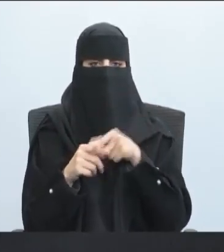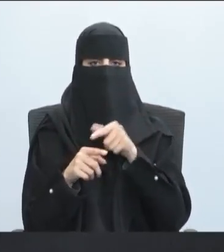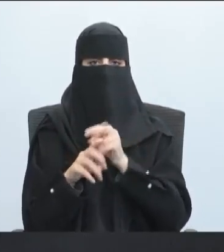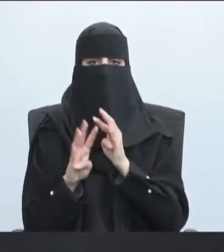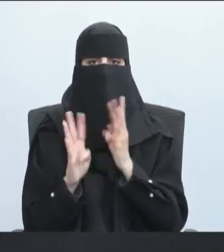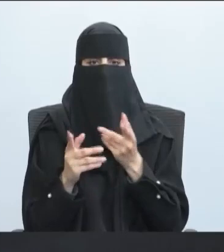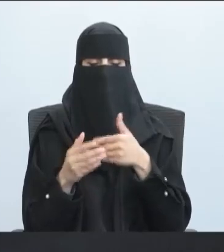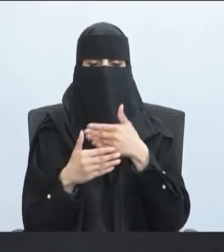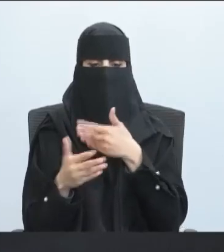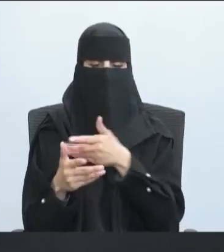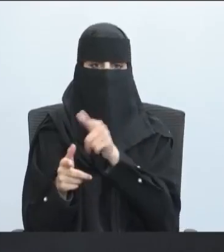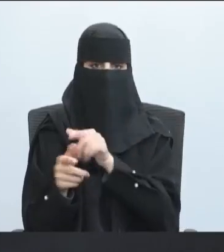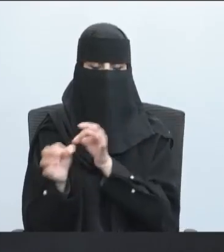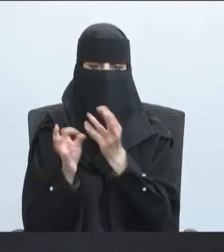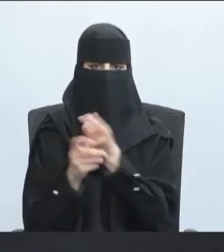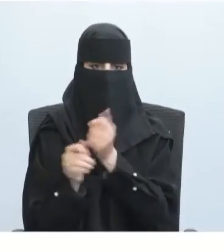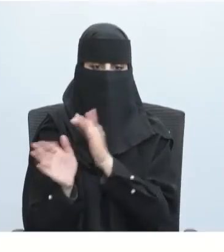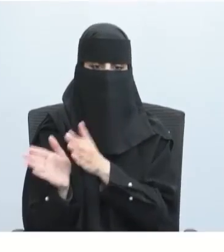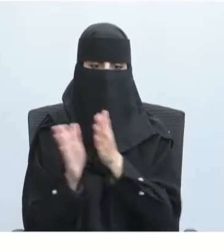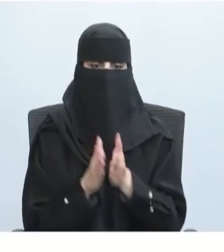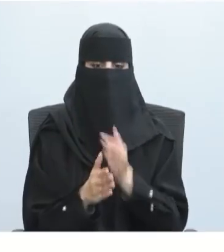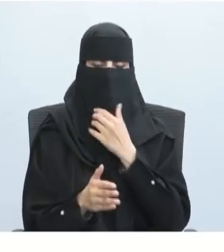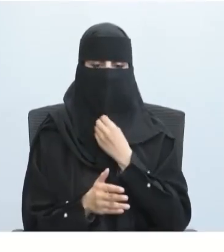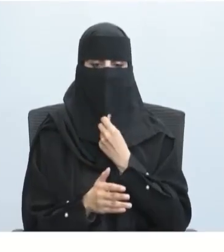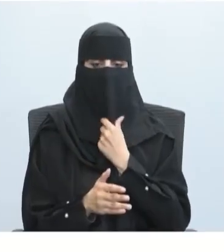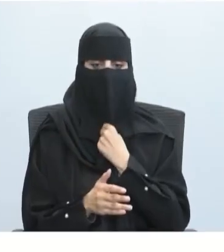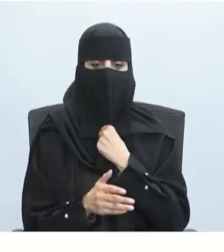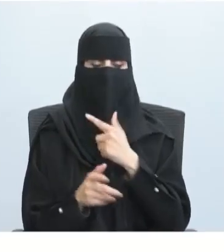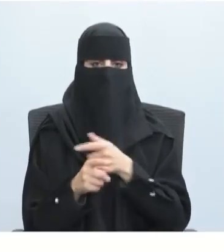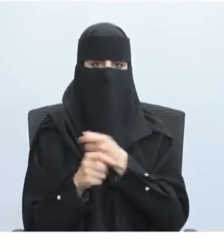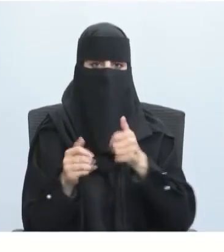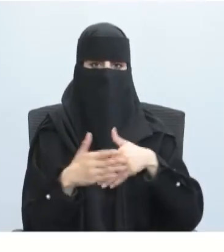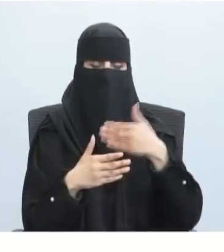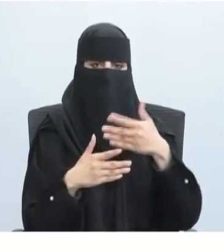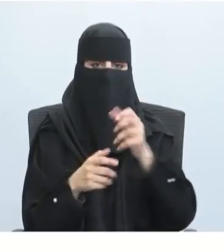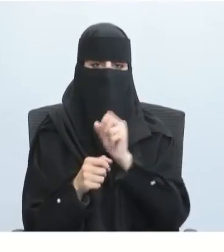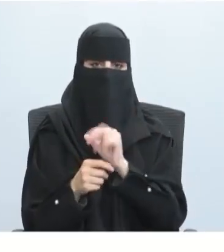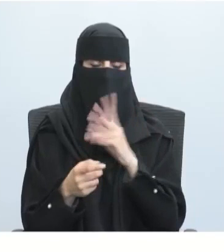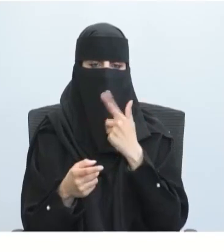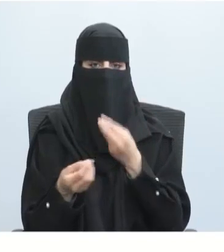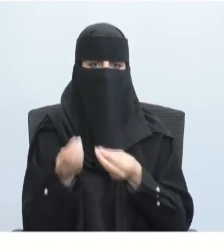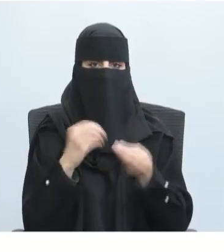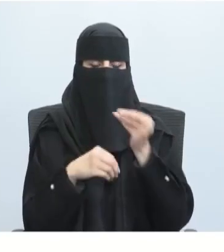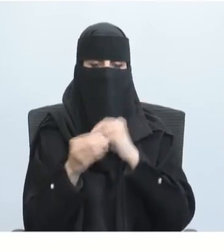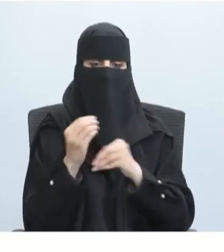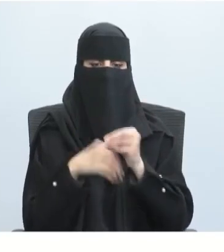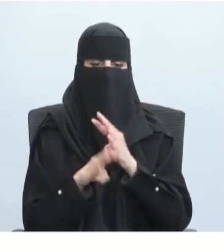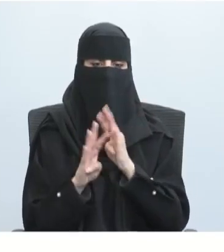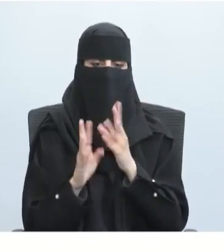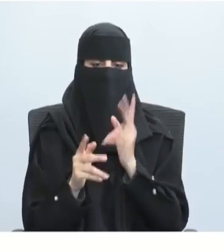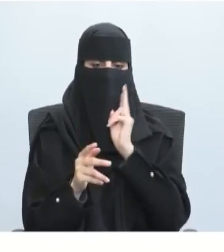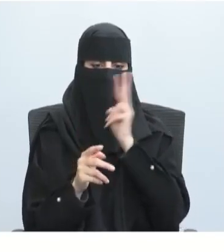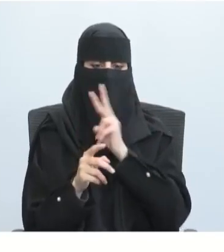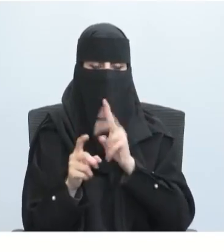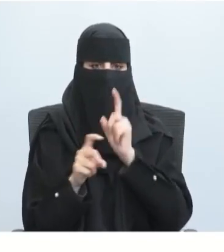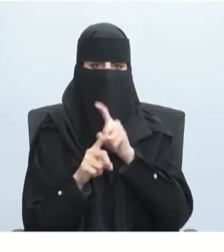الطريقه كذلك ذكرنا القيمه هي القيمه المستقبليه وهي مقدار الزيادات وبناء على